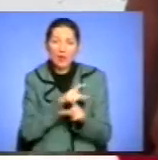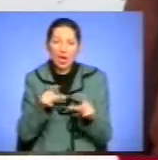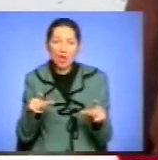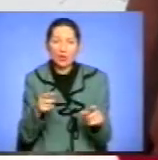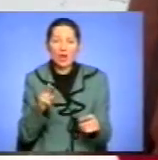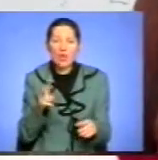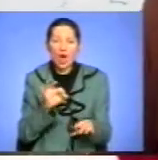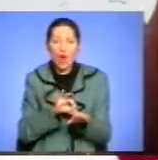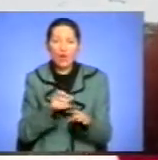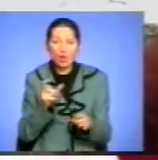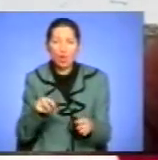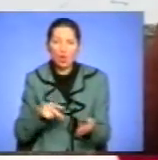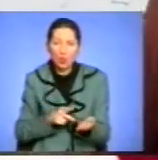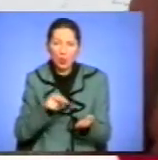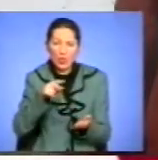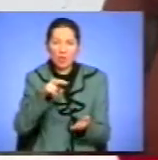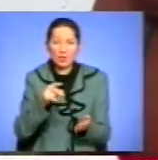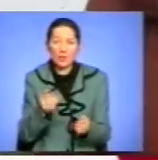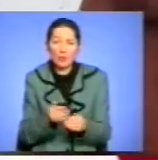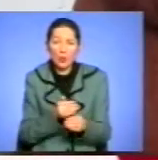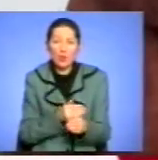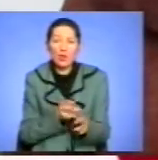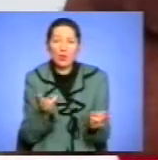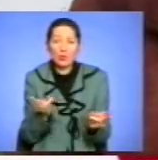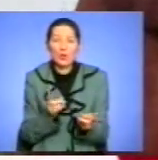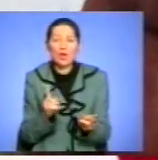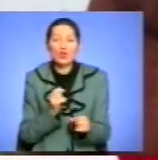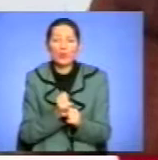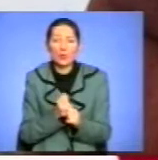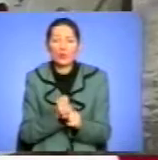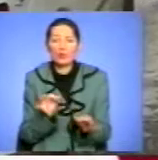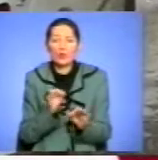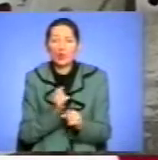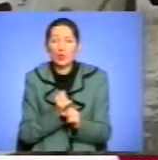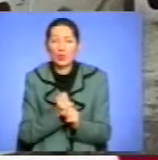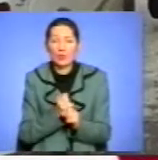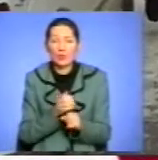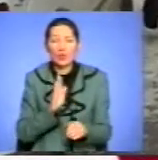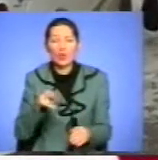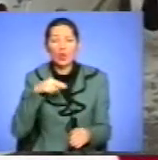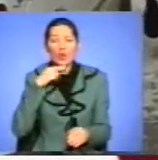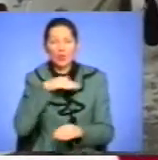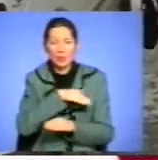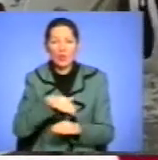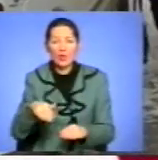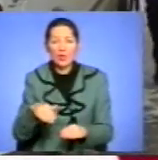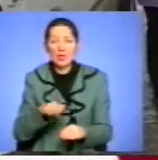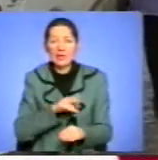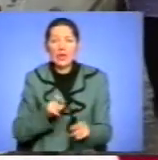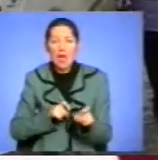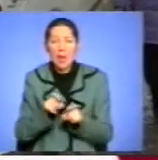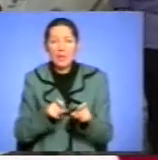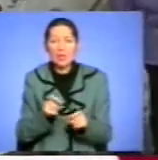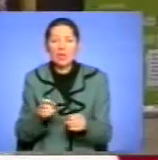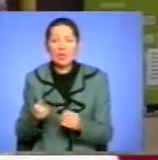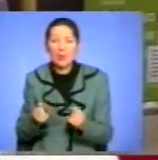людині тут піднятися? Так і помаленьку мусимо, бо іначе, а що ж ми зробимо? Нічого не зробимо. Будьте уважними на вулиці, не наздоганяйте